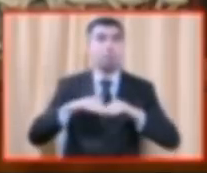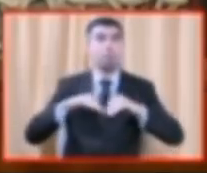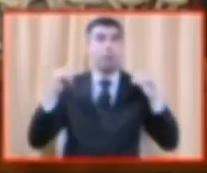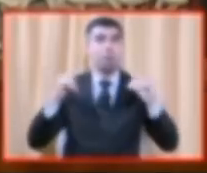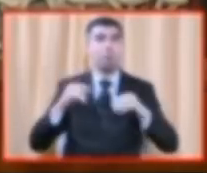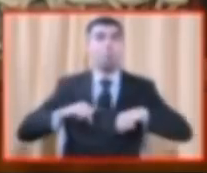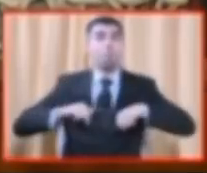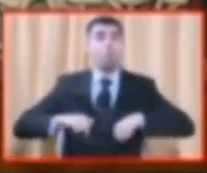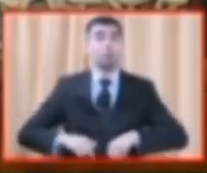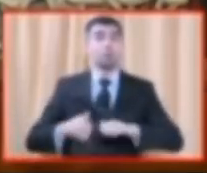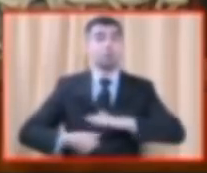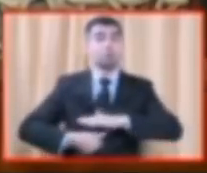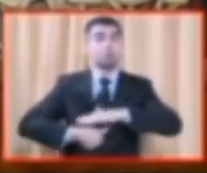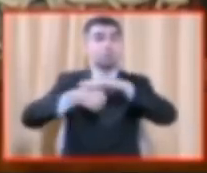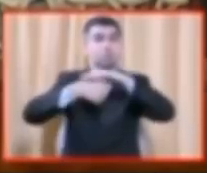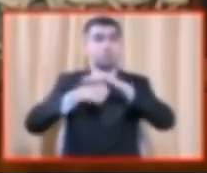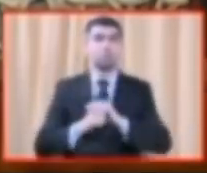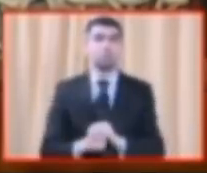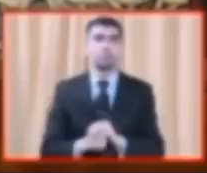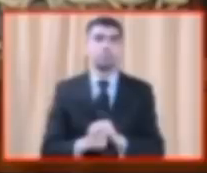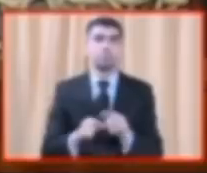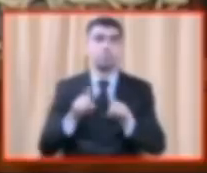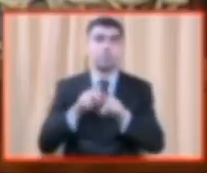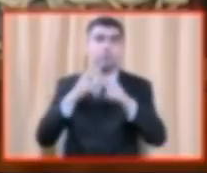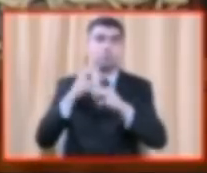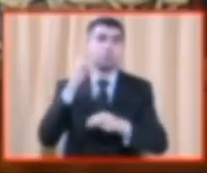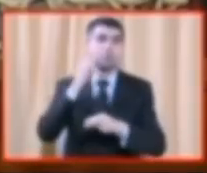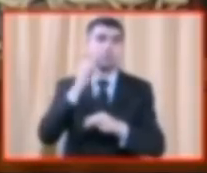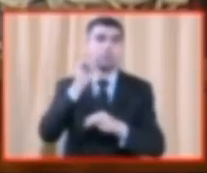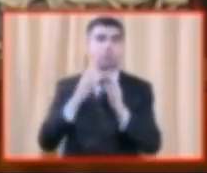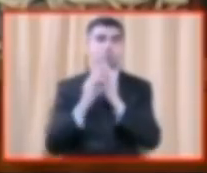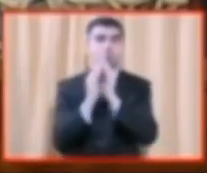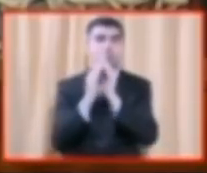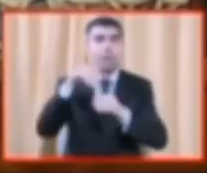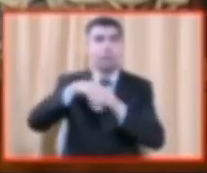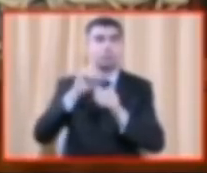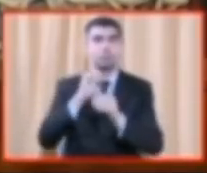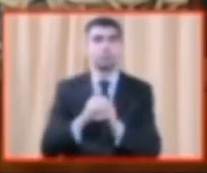للدولة المرحوم عبد الله بها رحمه الله